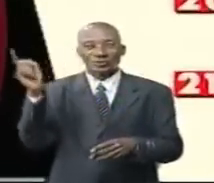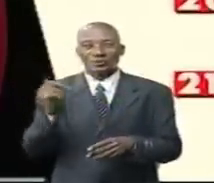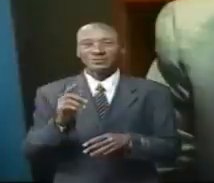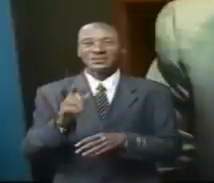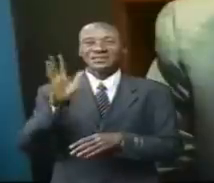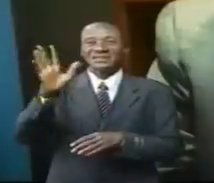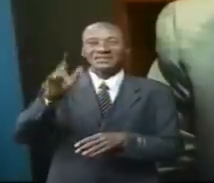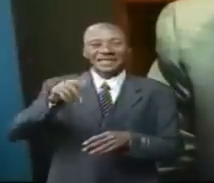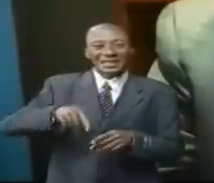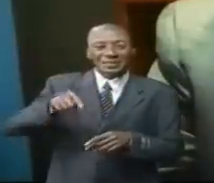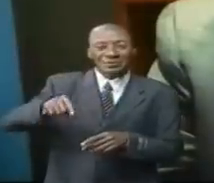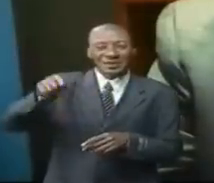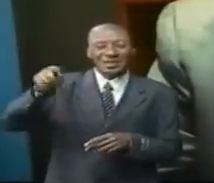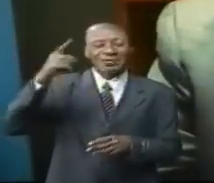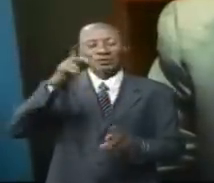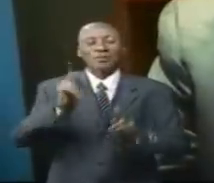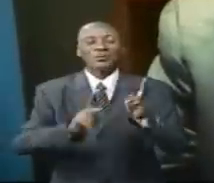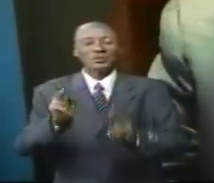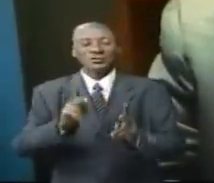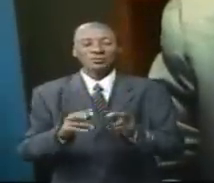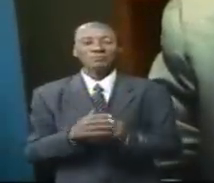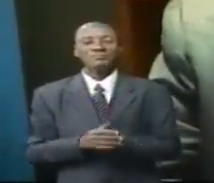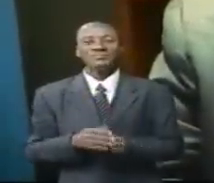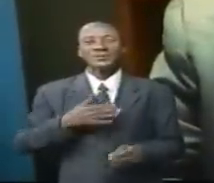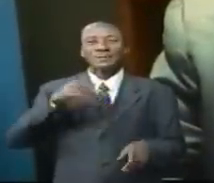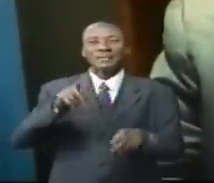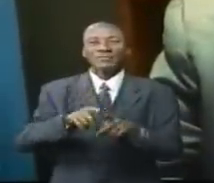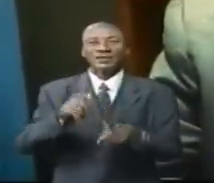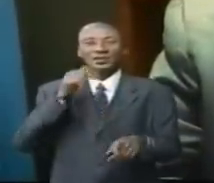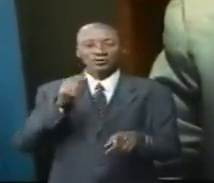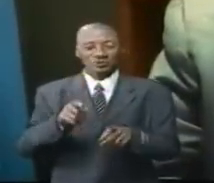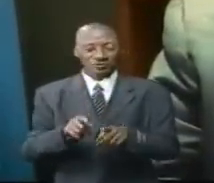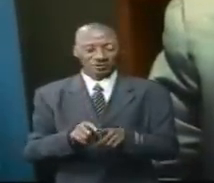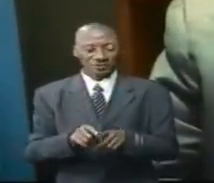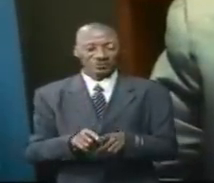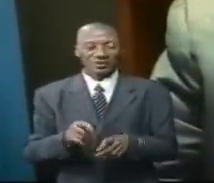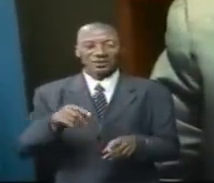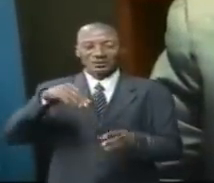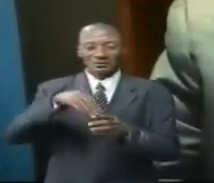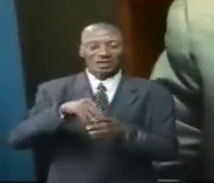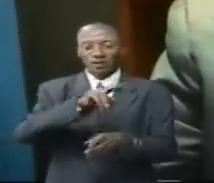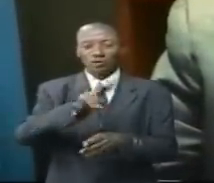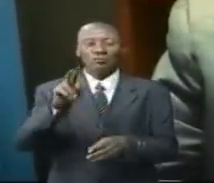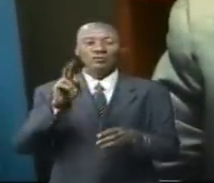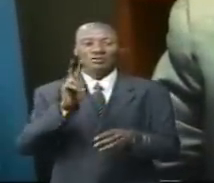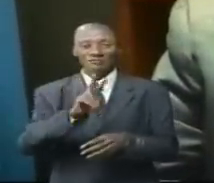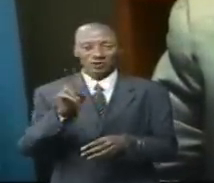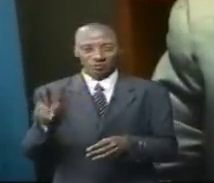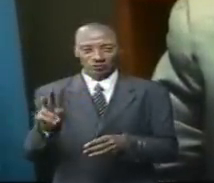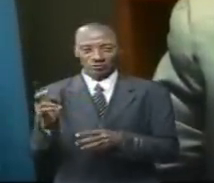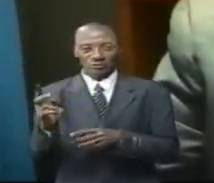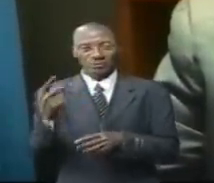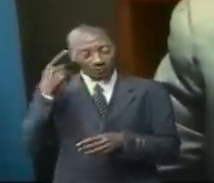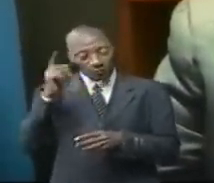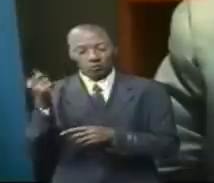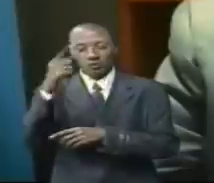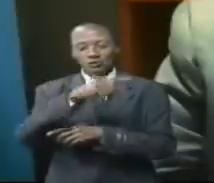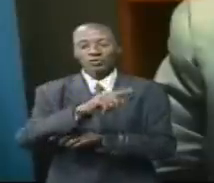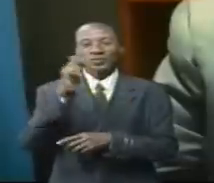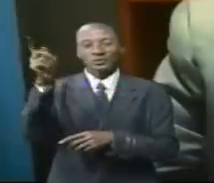d'habitants. Mes chers compatriotes, le thème retenu en 2022 pour la journée mondiale de la population